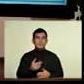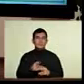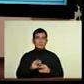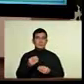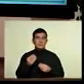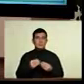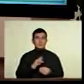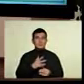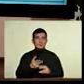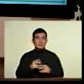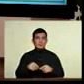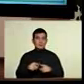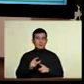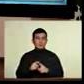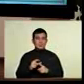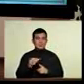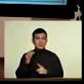с носорогом.